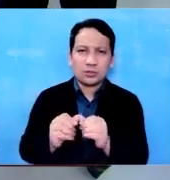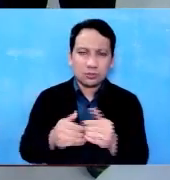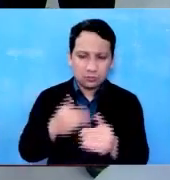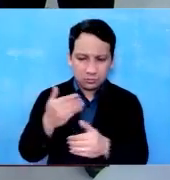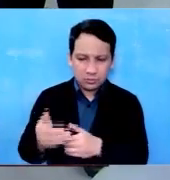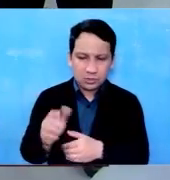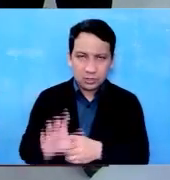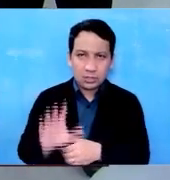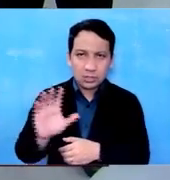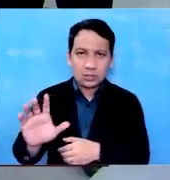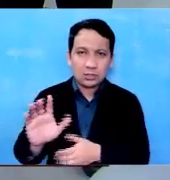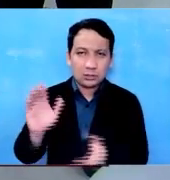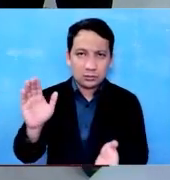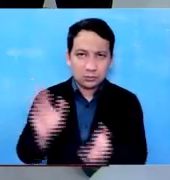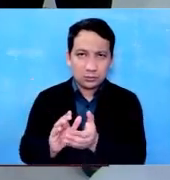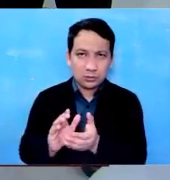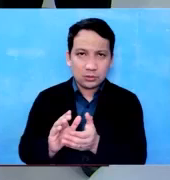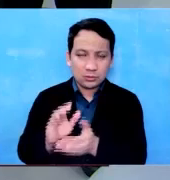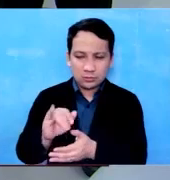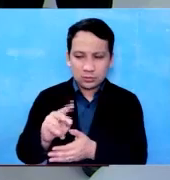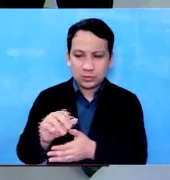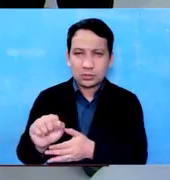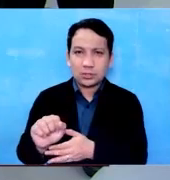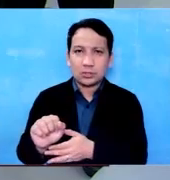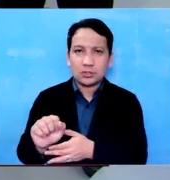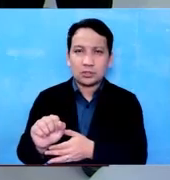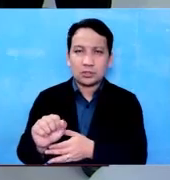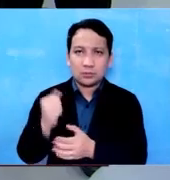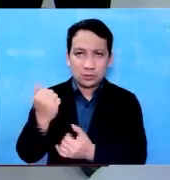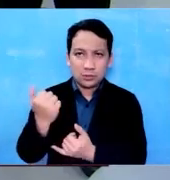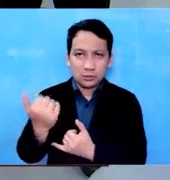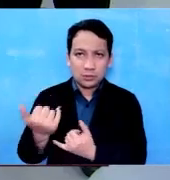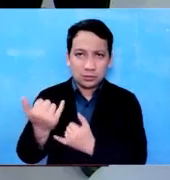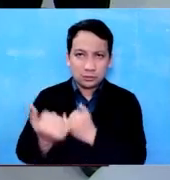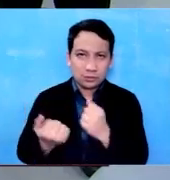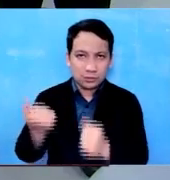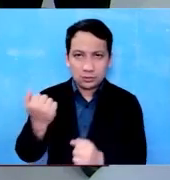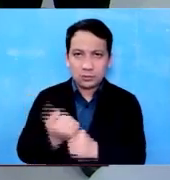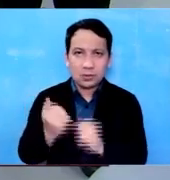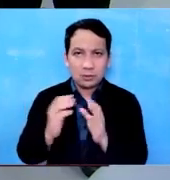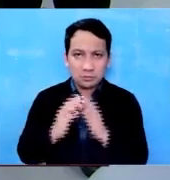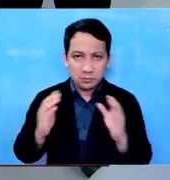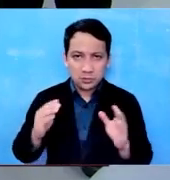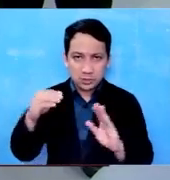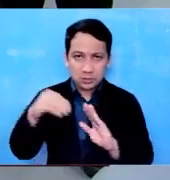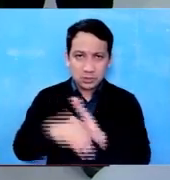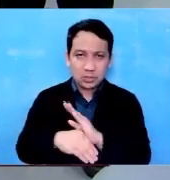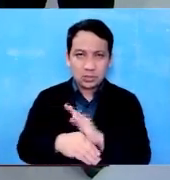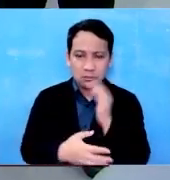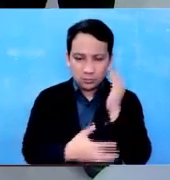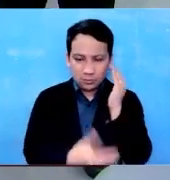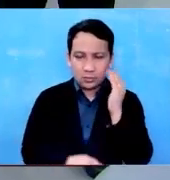yan lumiit ang income disparity sa taong ito. At malaki na rin ang binagsak ng poverty rate sa bansa.